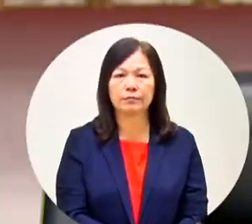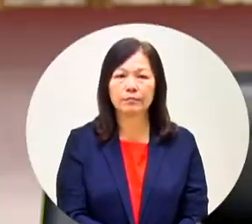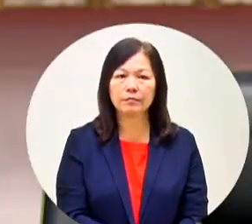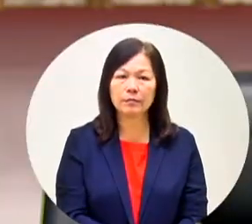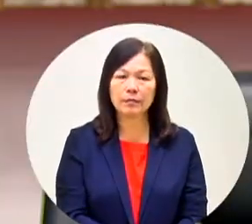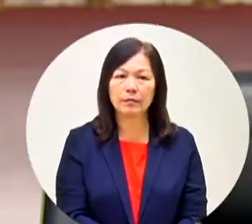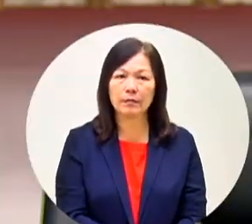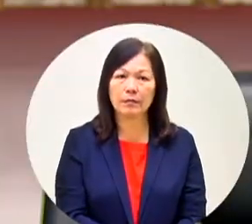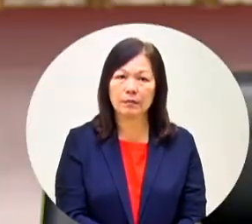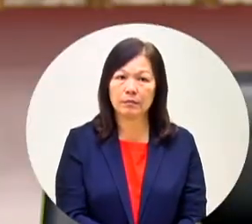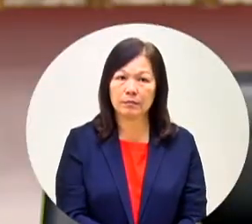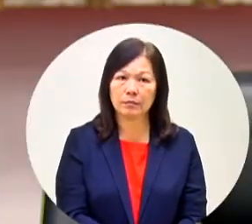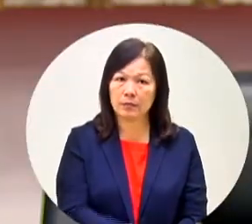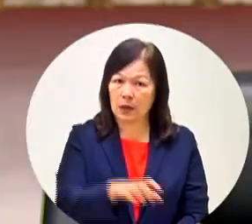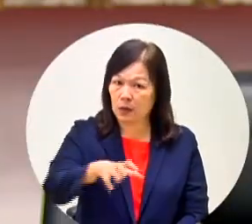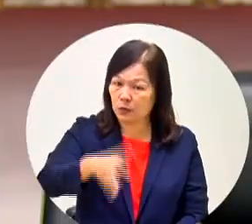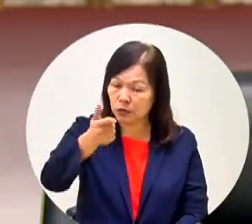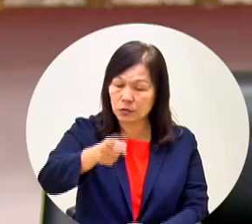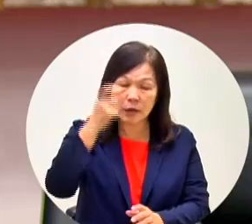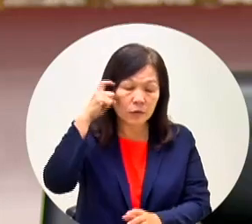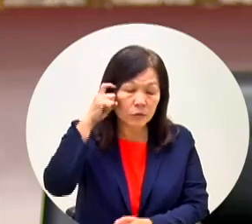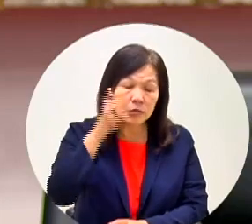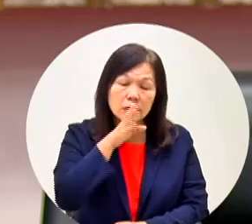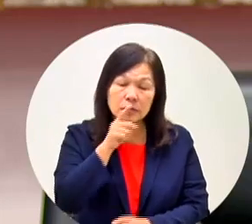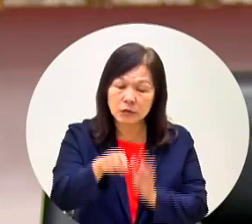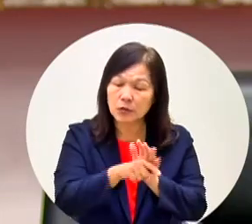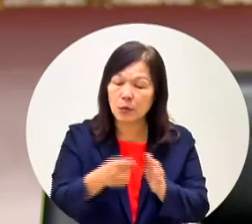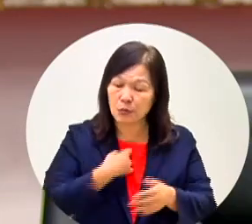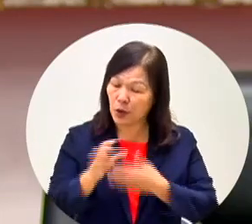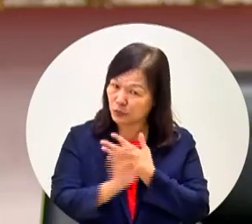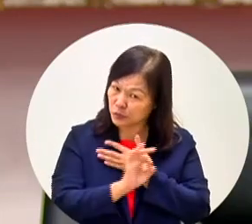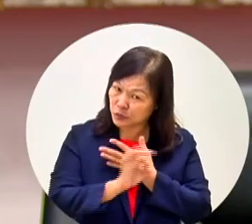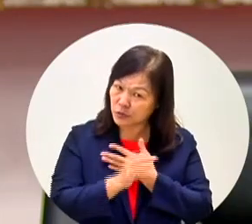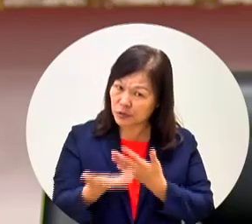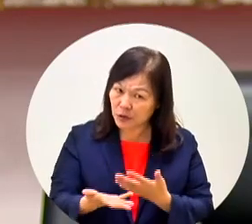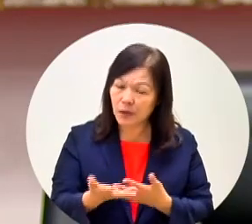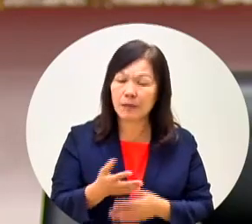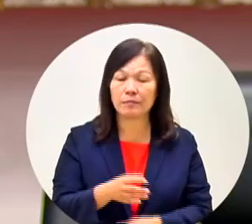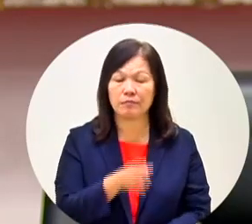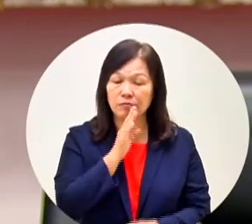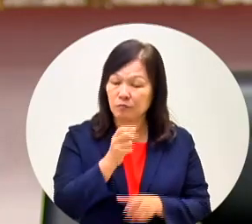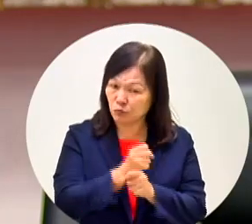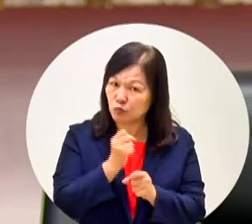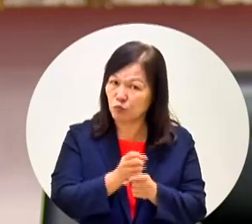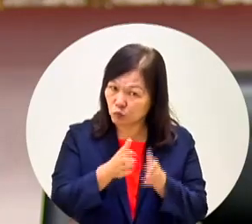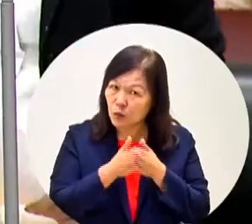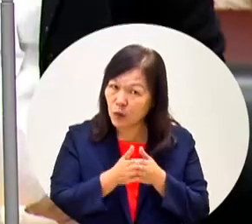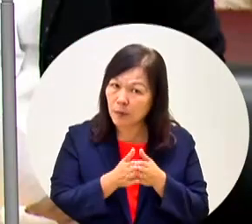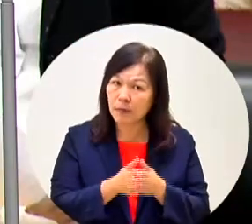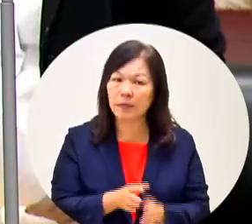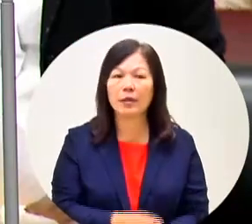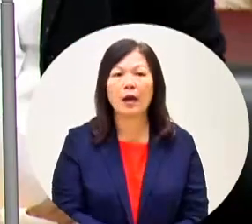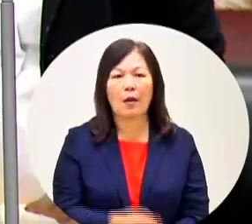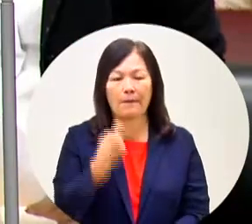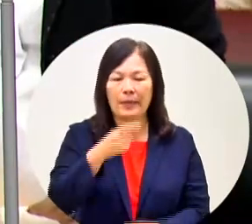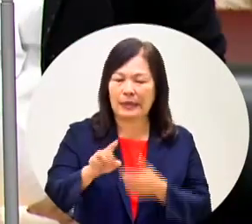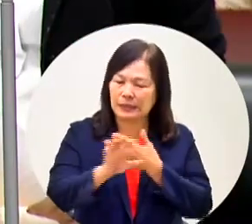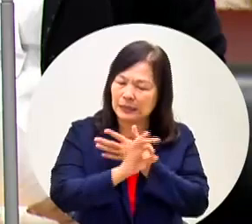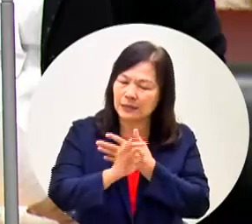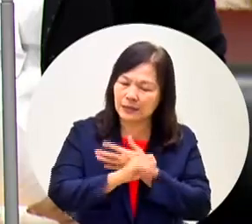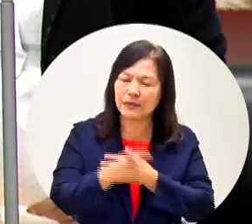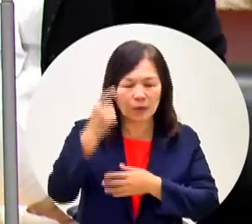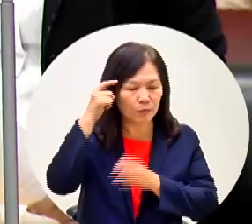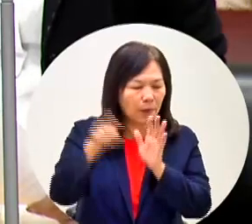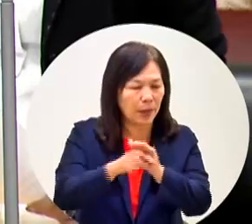思就是我们要尝试还是要去做的意思吗？ 我们会尝试的去把成功的经验引